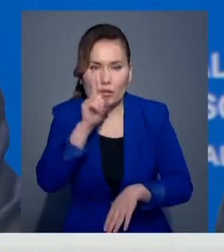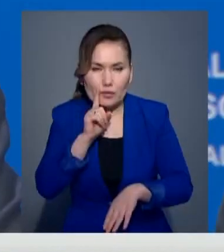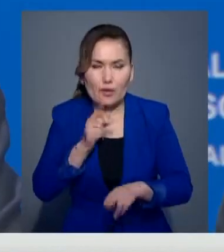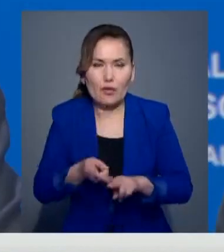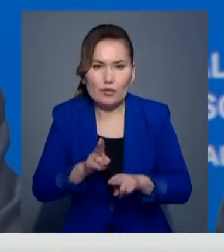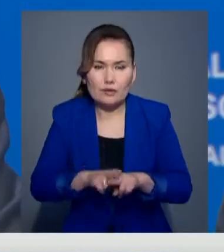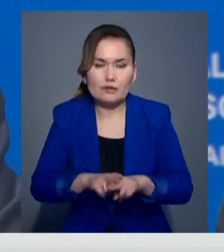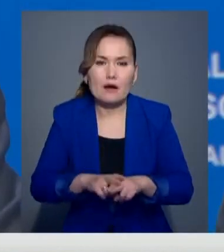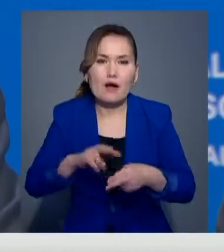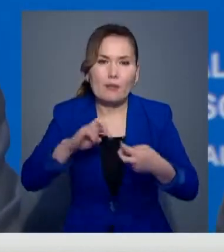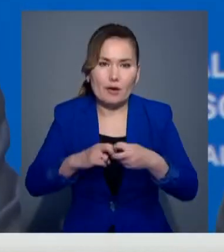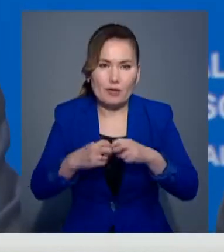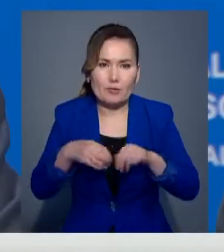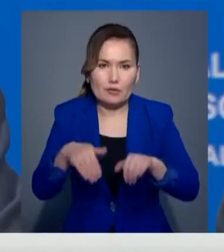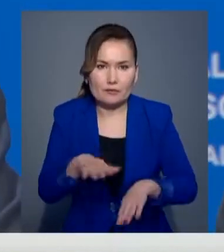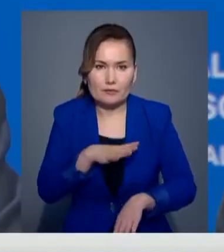шешім өте қажетті.